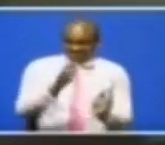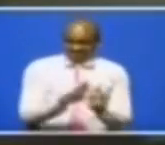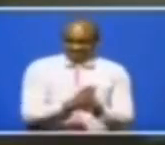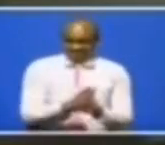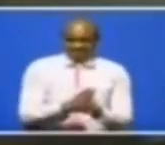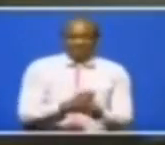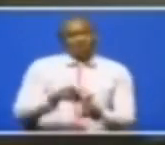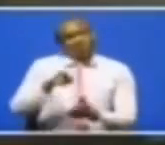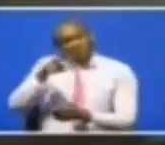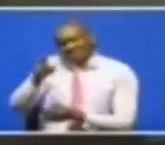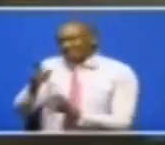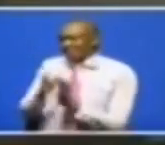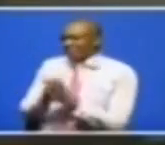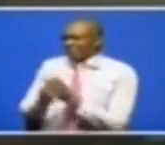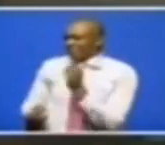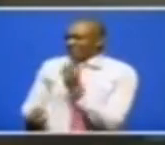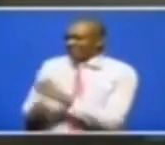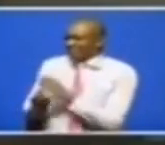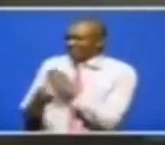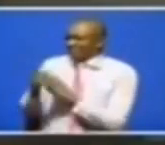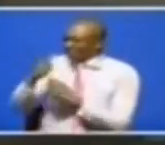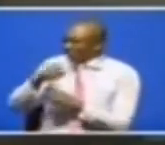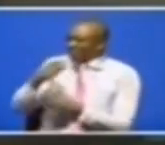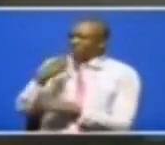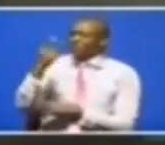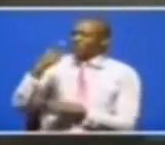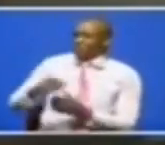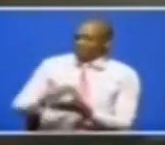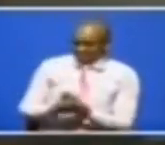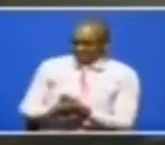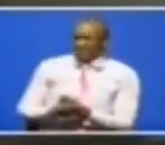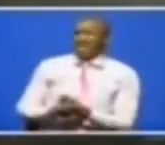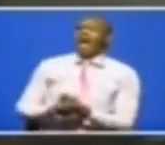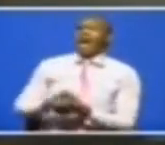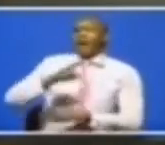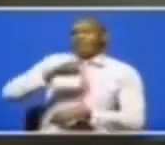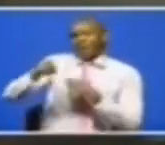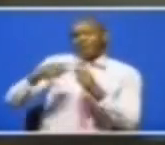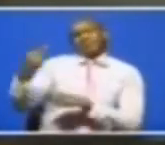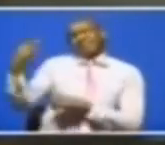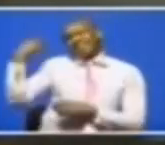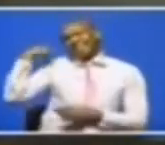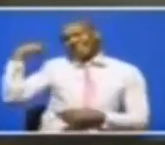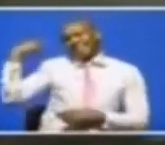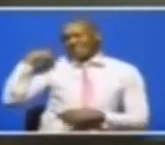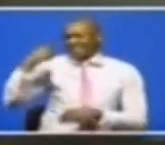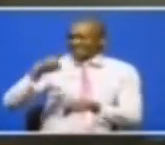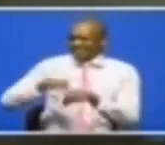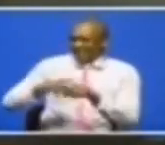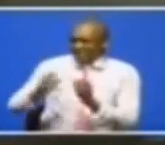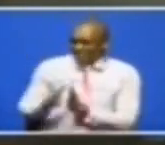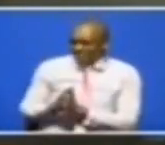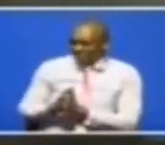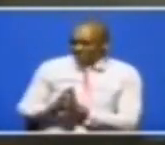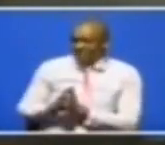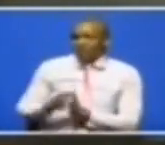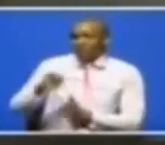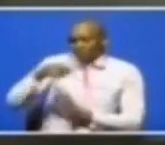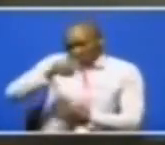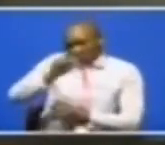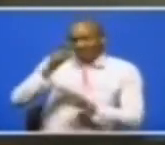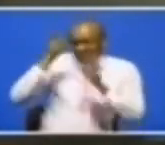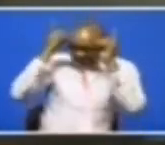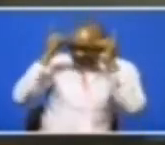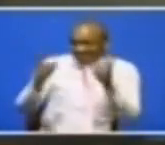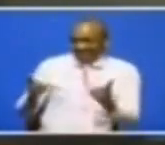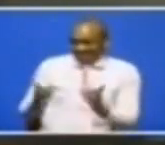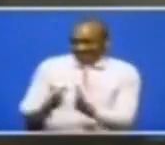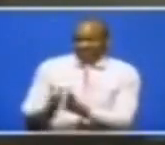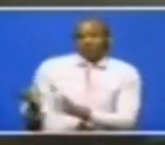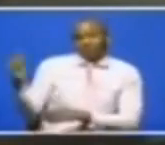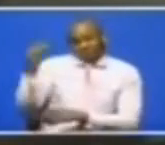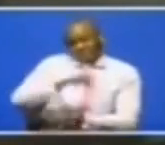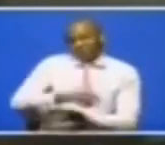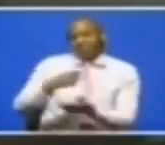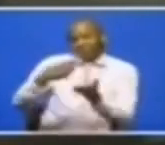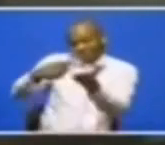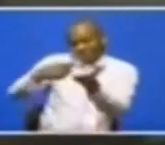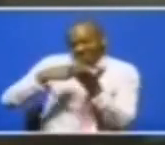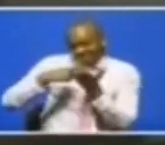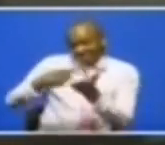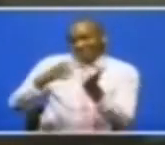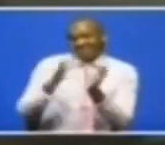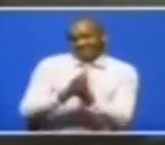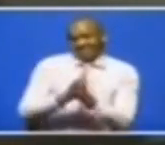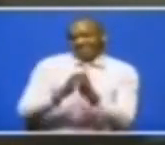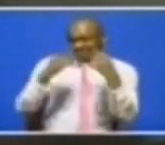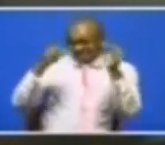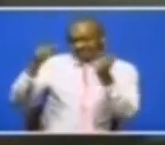Muthiora, ulikuwa unatueleza. Hebu tuanze na hili swala la hapo jana, wakati ambapo uliamua kwenda kwenye mdahalo